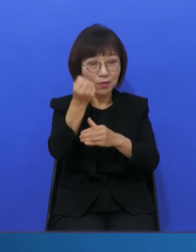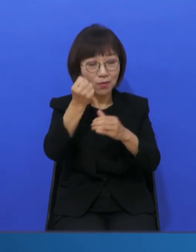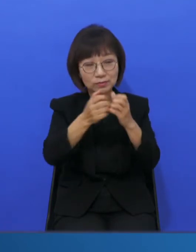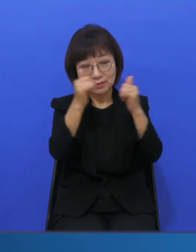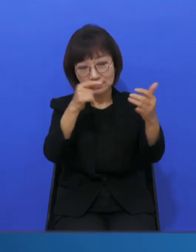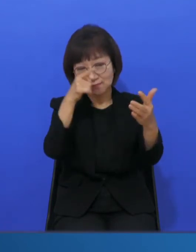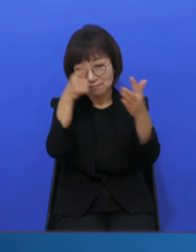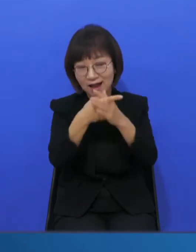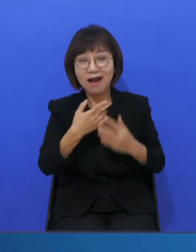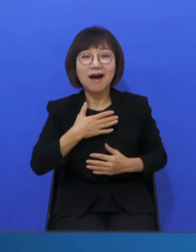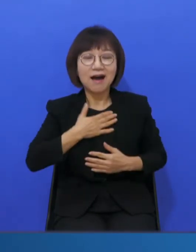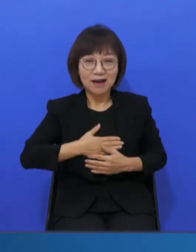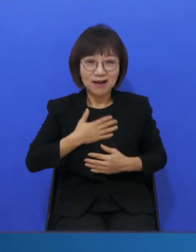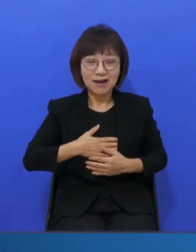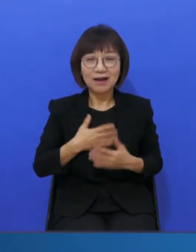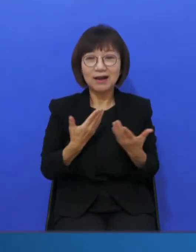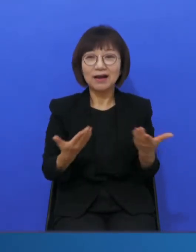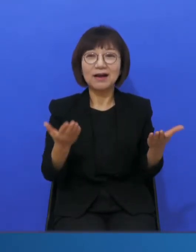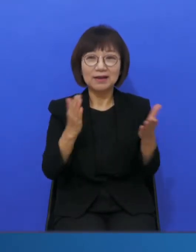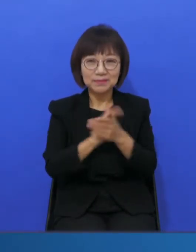알리라. 아멘.